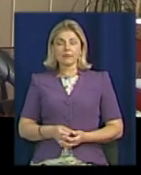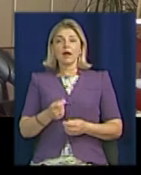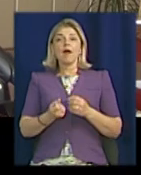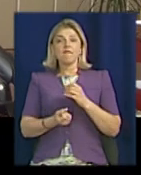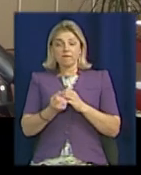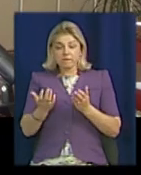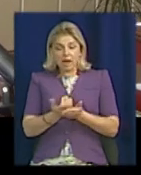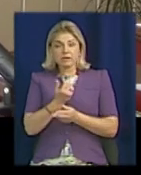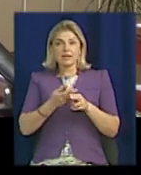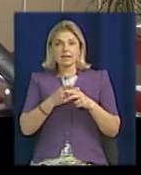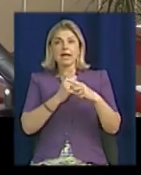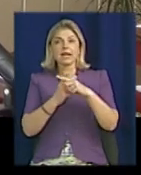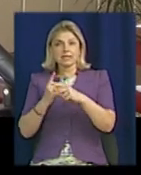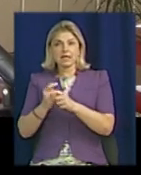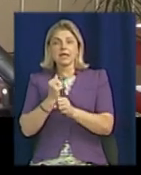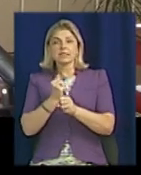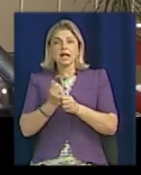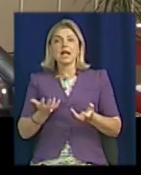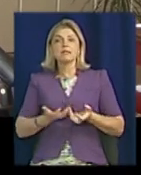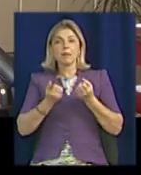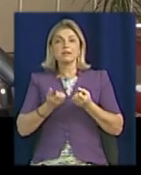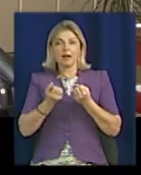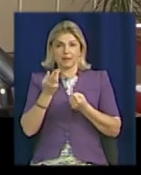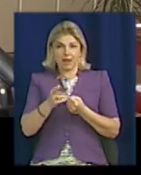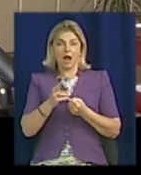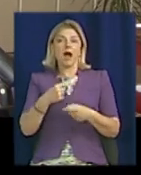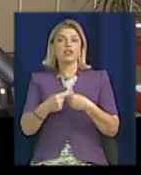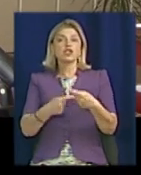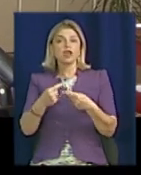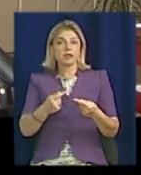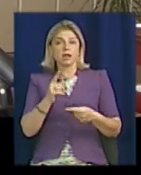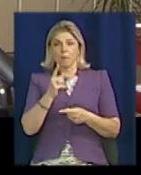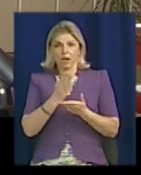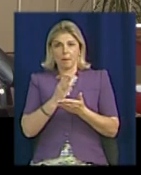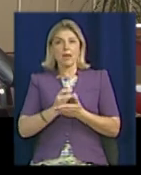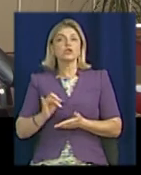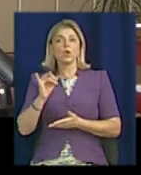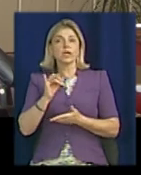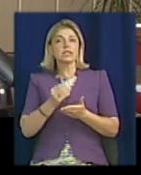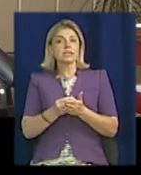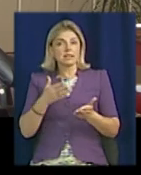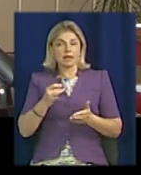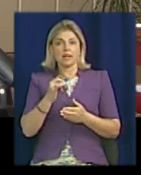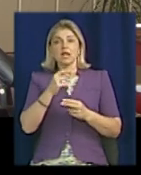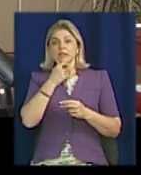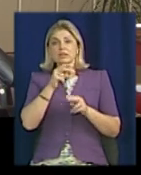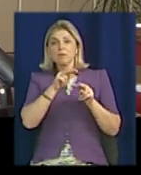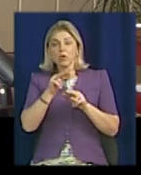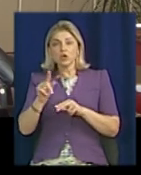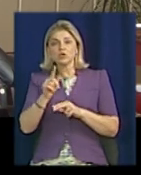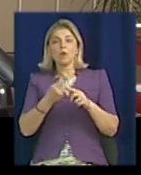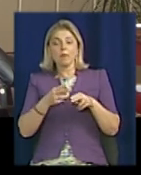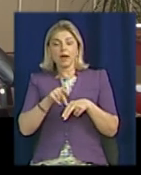Виявивши ці хрести, ми зробили порятунок цих хрестів для нащадків, оскільки вони мають певну історичну цінність. І ми простежили за тим, щоб ці